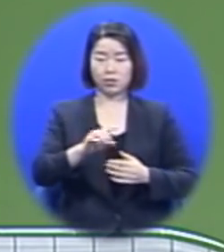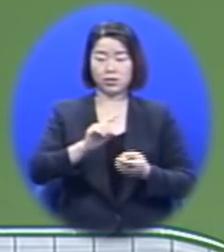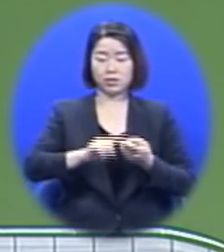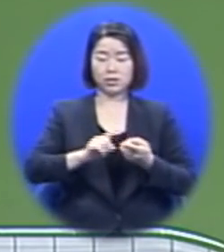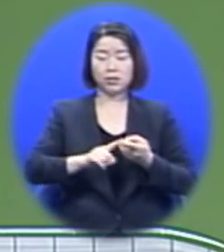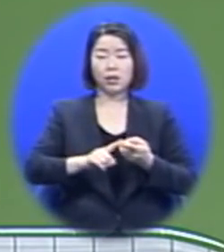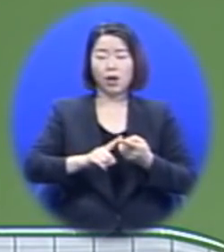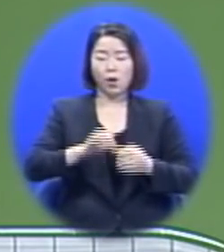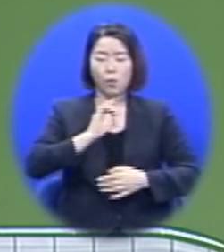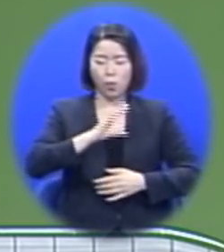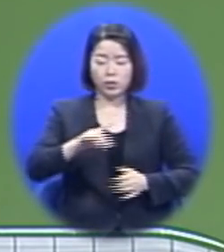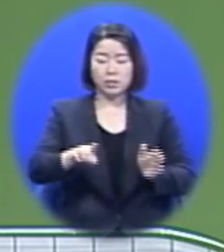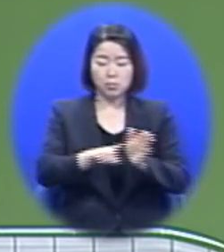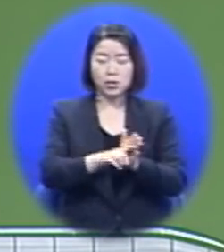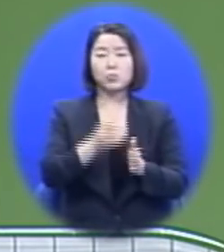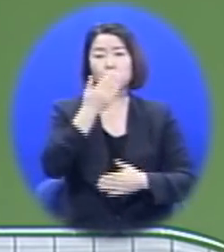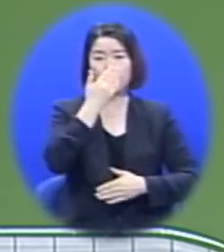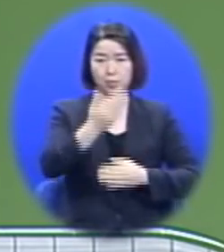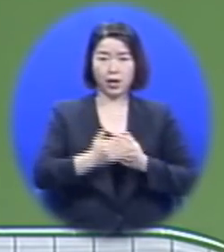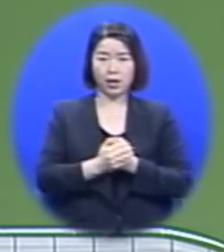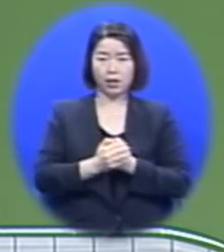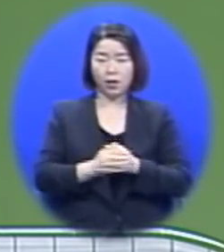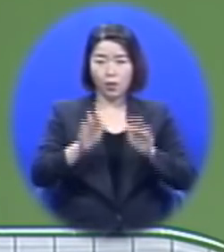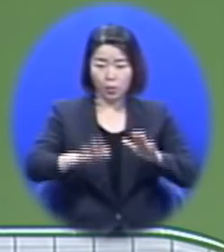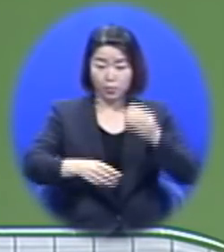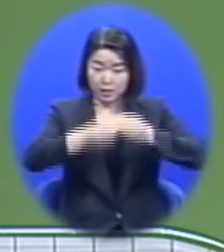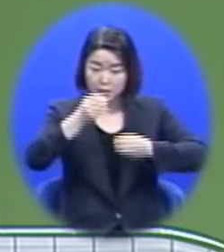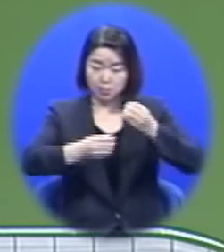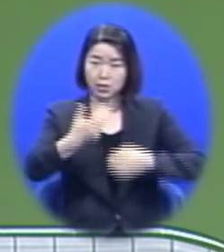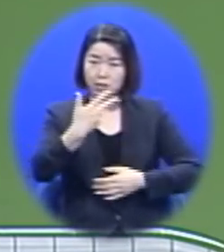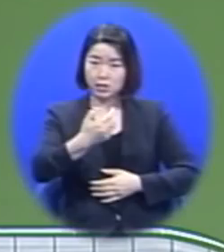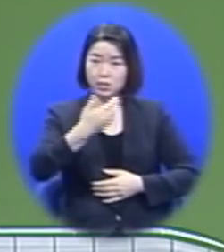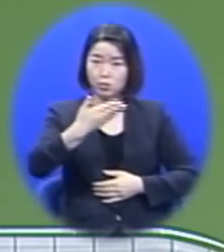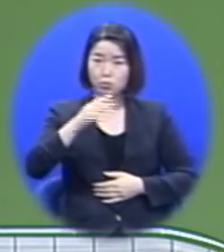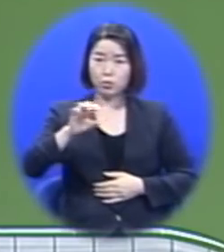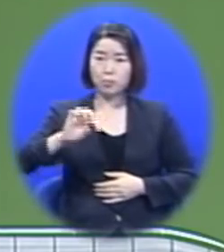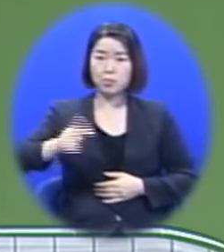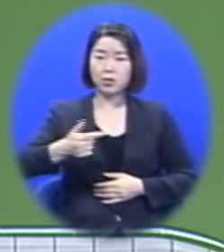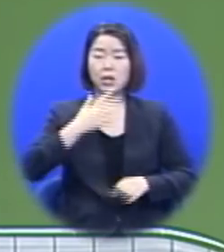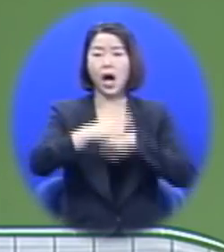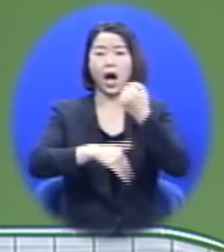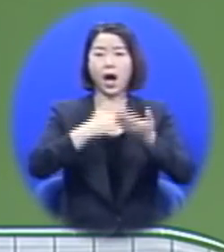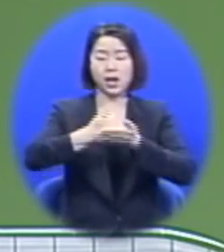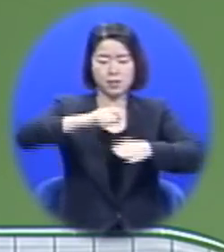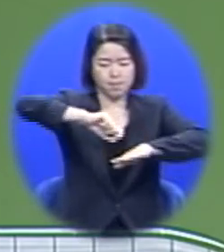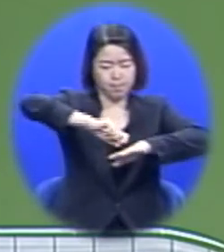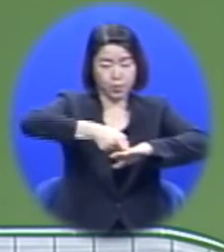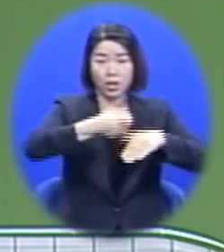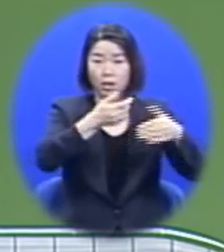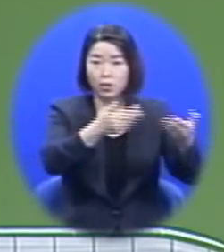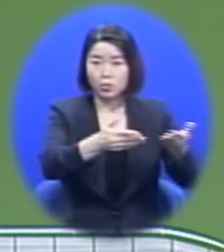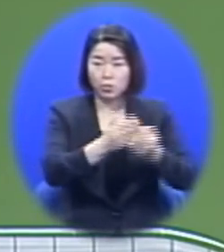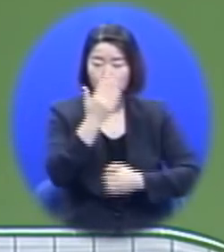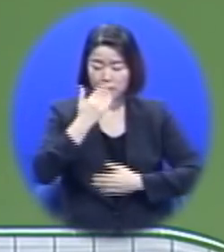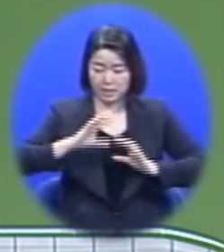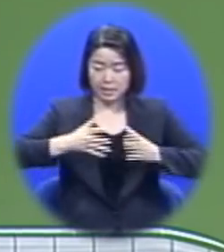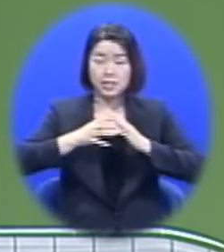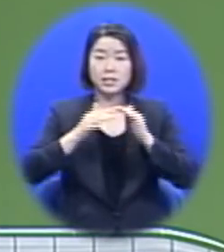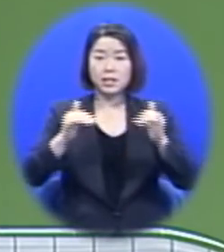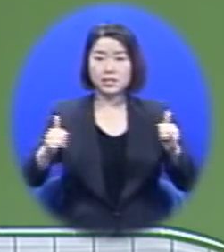되는 일입니다. 오늘 시편 79편은 하나님의 징계하심으로 이스라엘